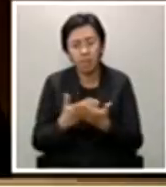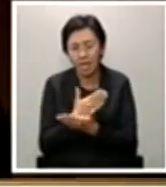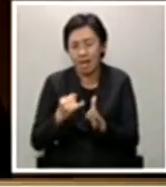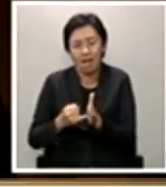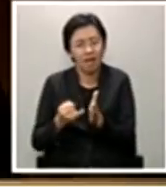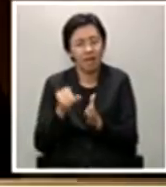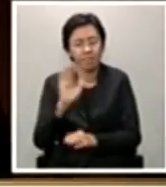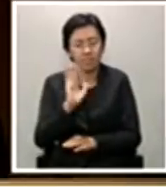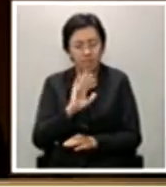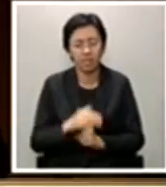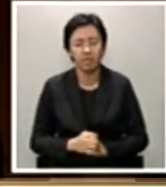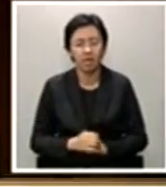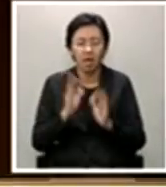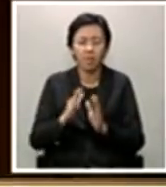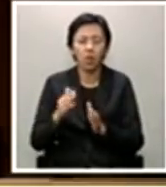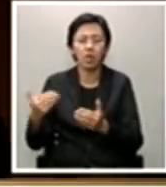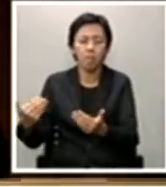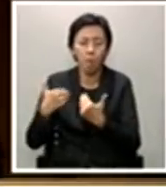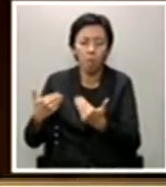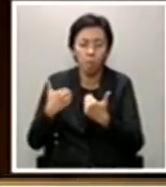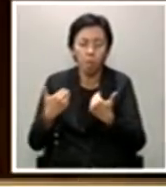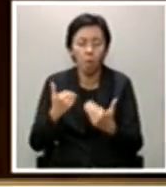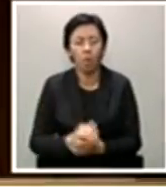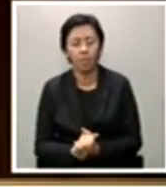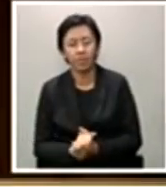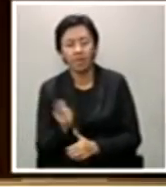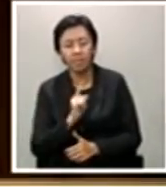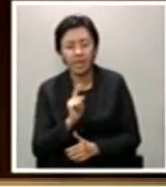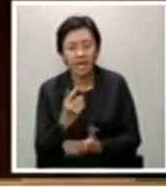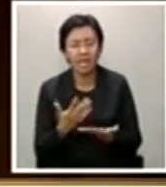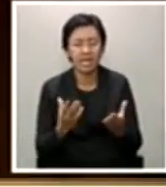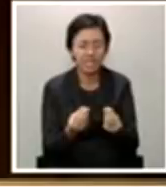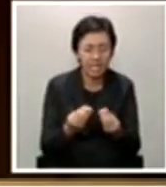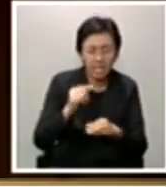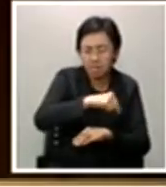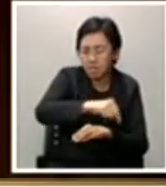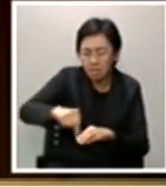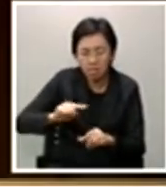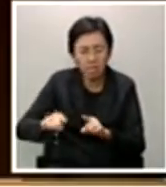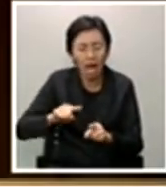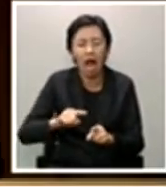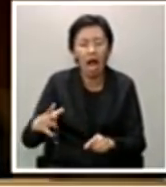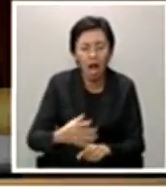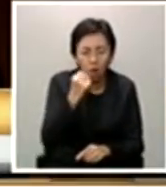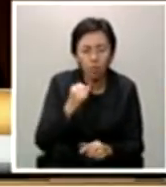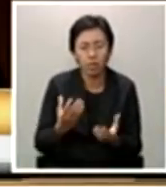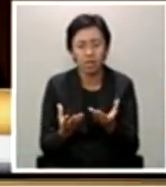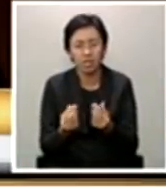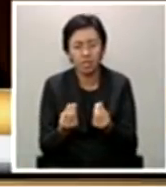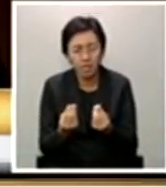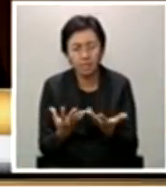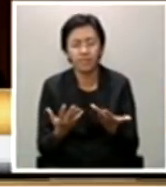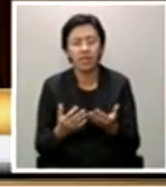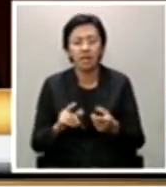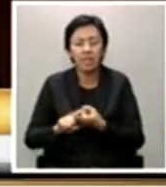ง่ายมีการโจมตีมีการหาว่าทำให้ไปบุกรุกที่ทำกินมีการใช้พื้นที่มี